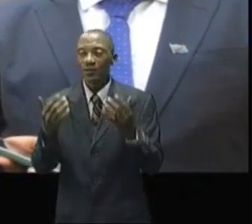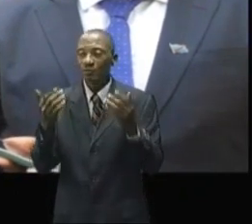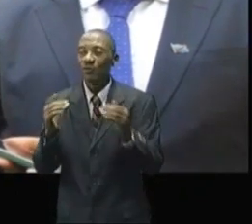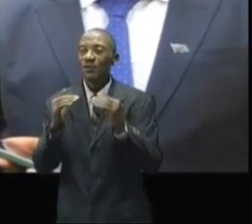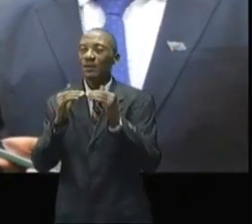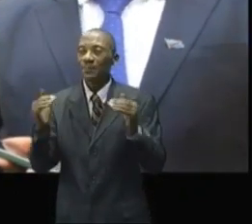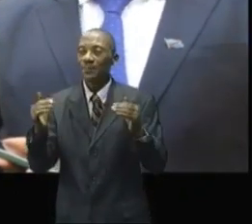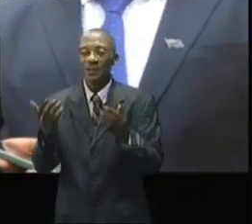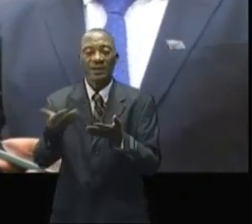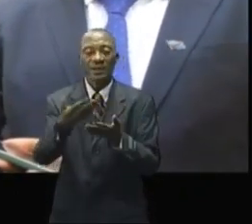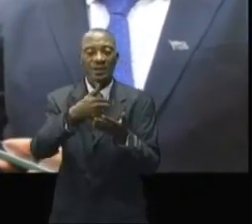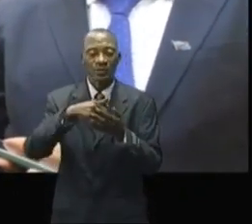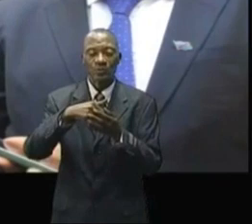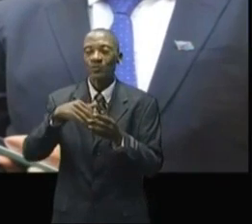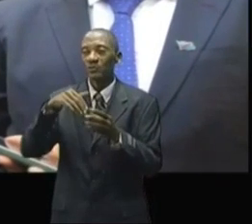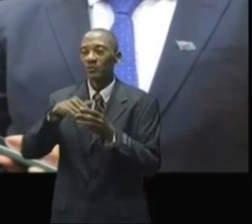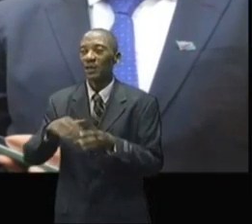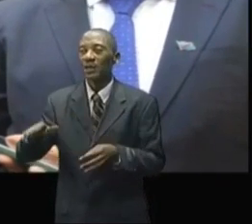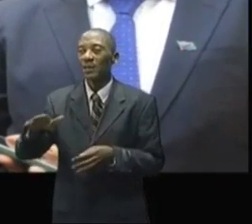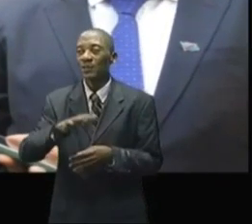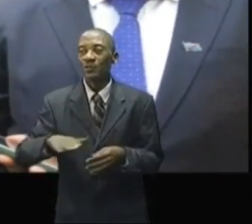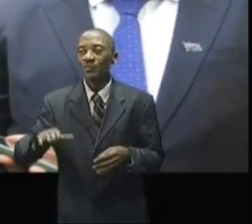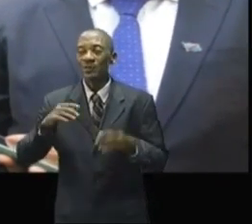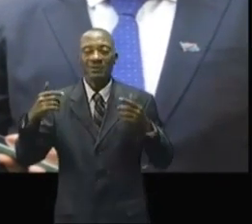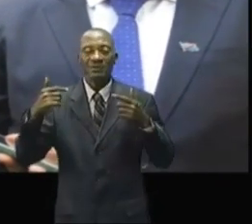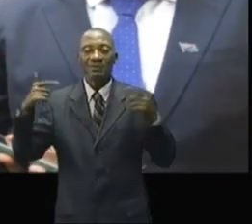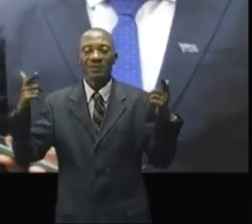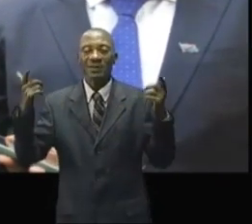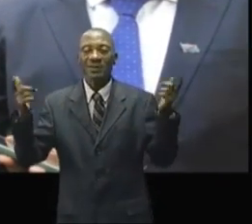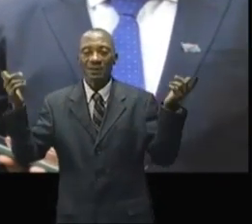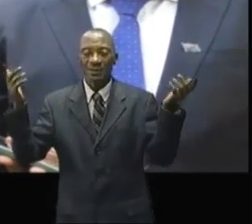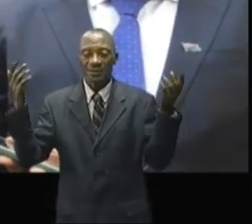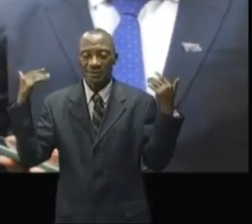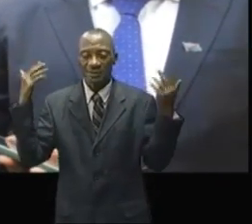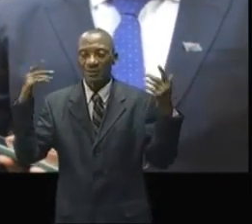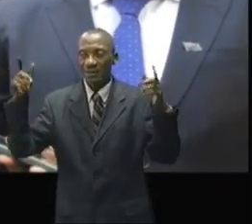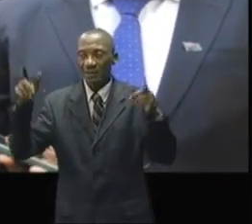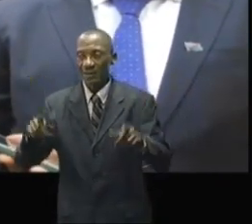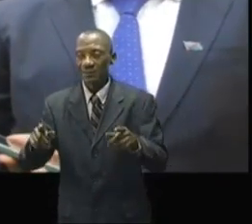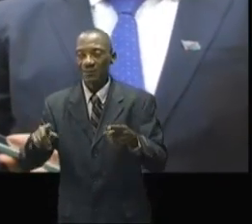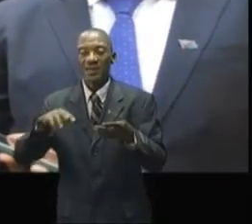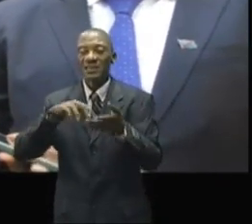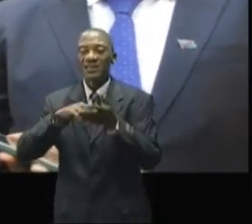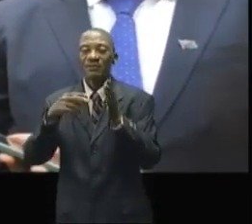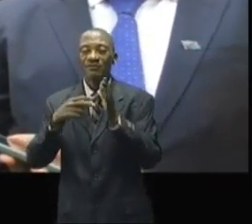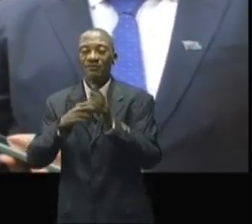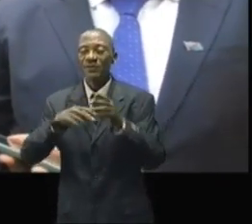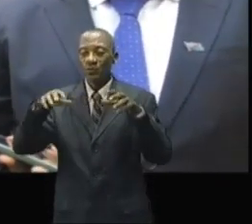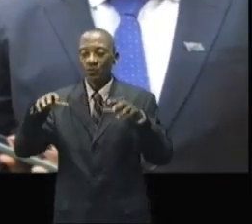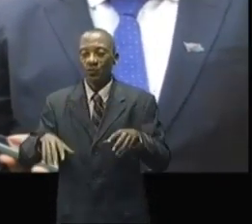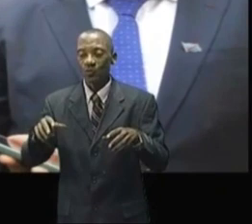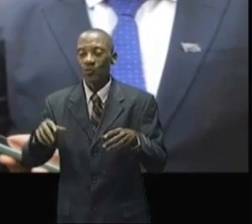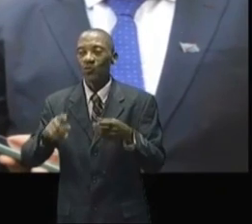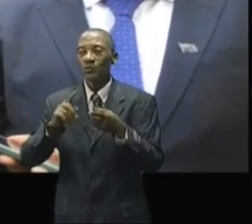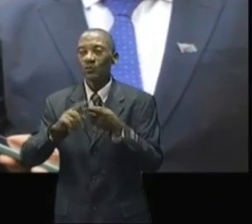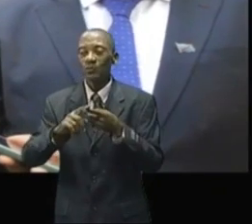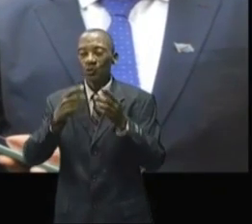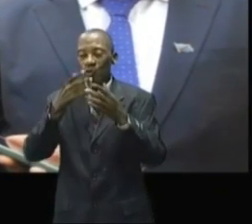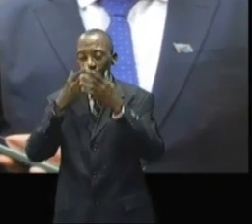Quant aux évolutions que vous avez évoquées tout à l'heure, le Conseil de sécurité est